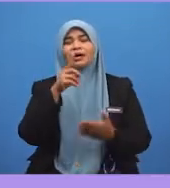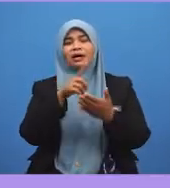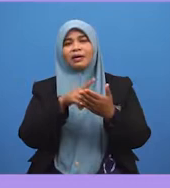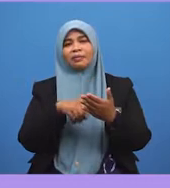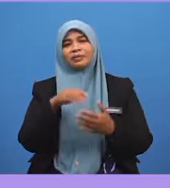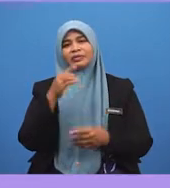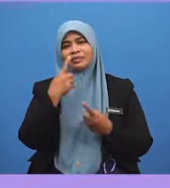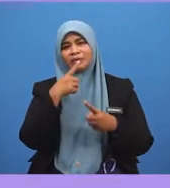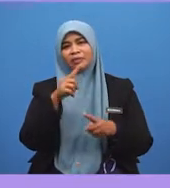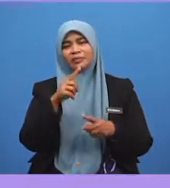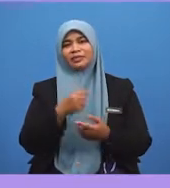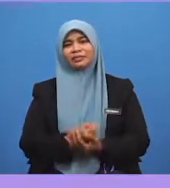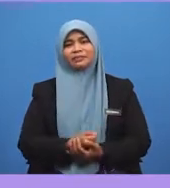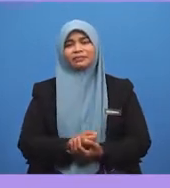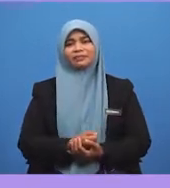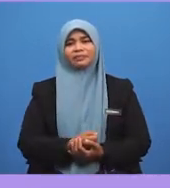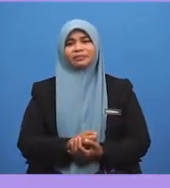Apa ya?